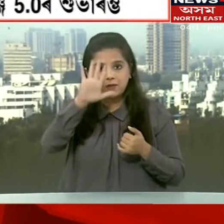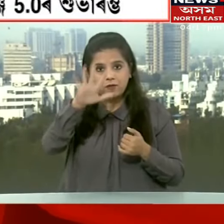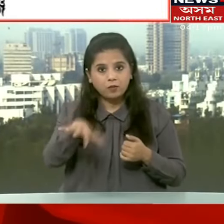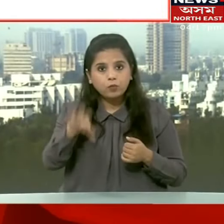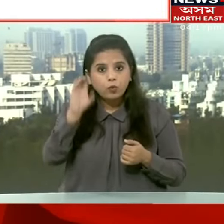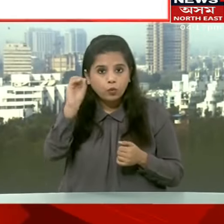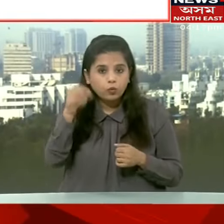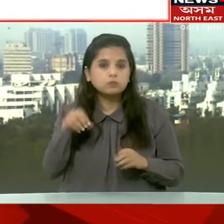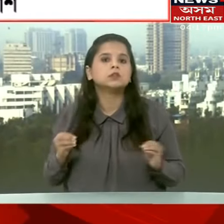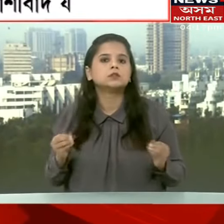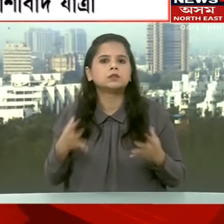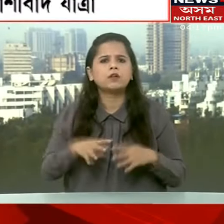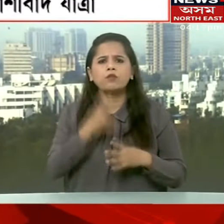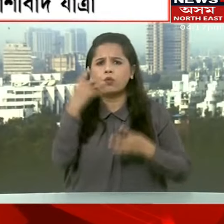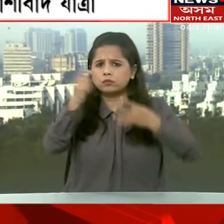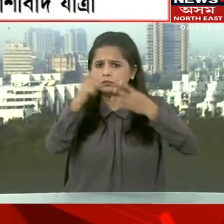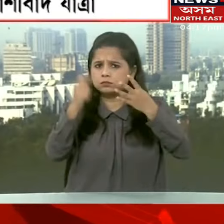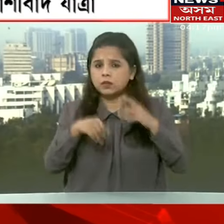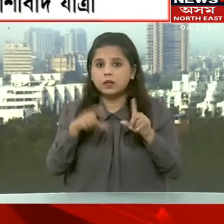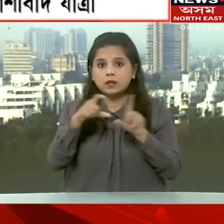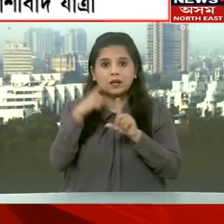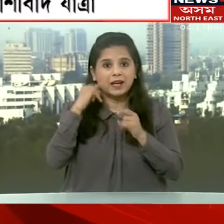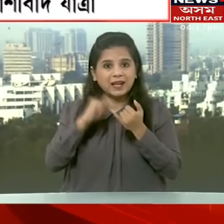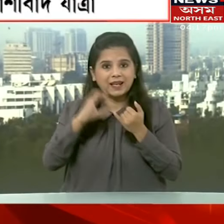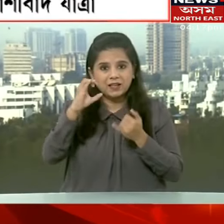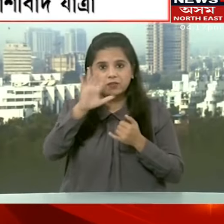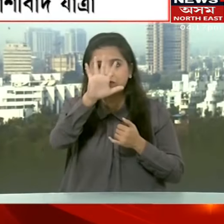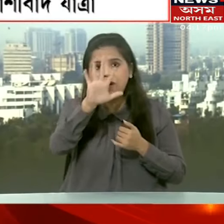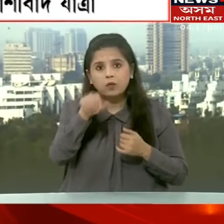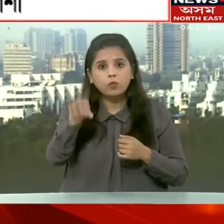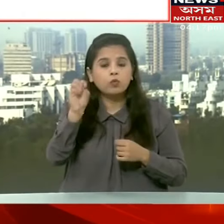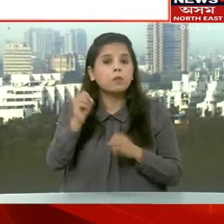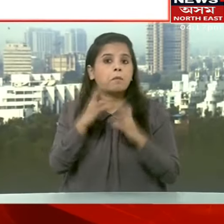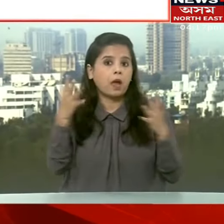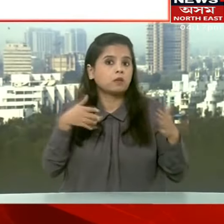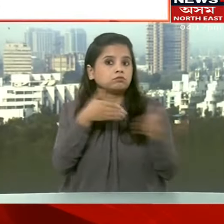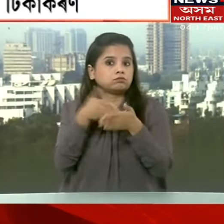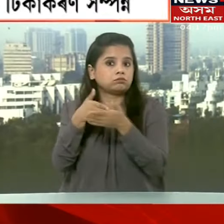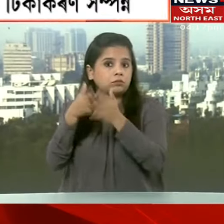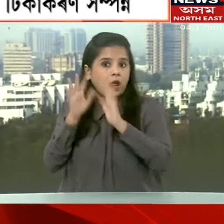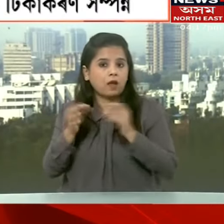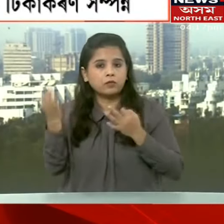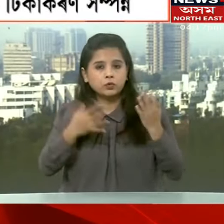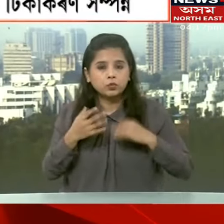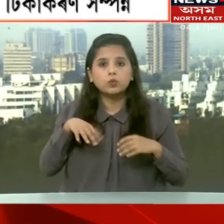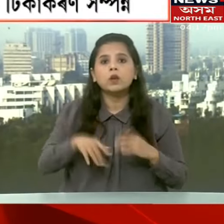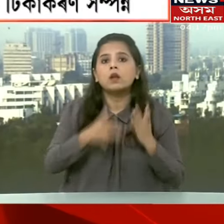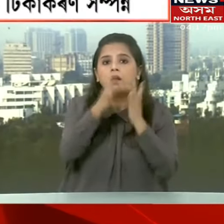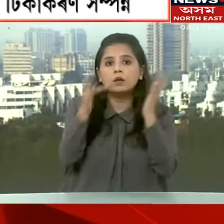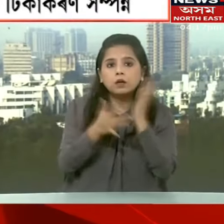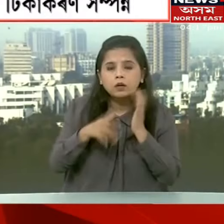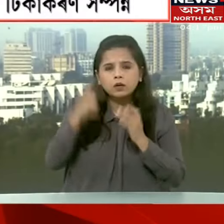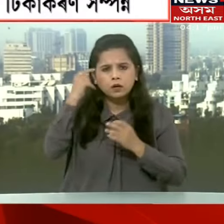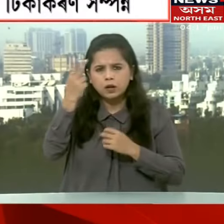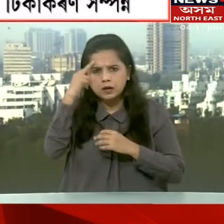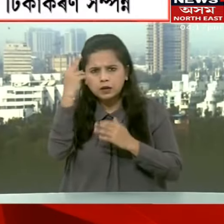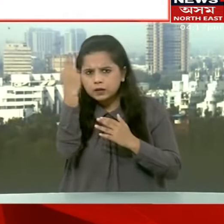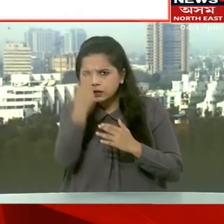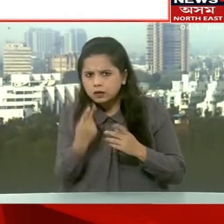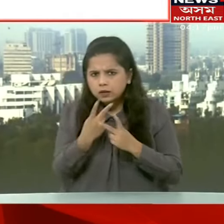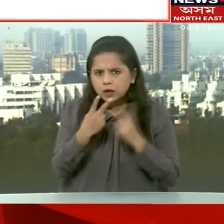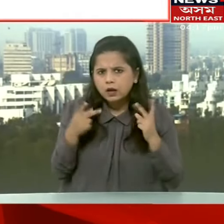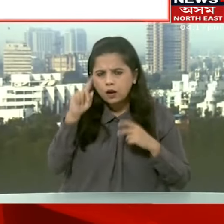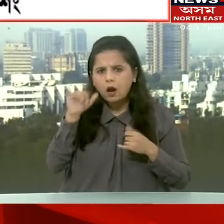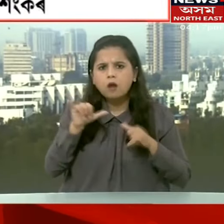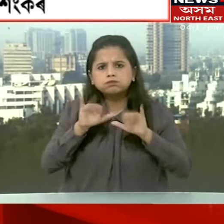पहले चार संस्करणों की तुलना में डिस्क 5.0 में कई चुनौतियां होंगी। रक्षा प्रौद्योगिकी, उपकरण डिजाइन और उत्पादन